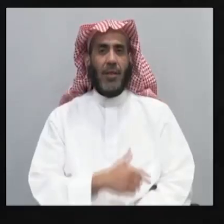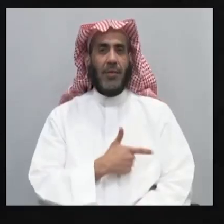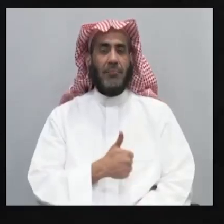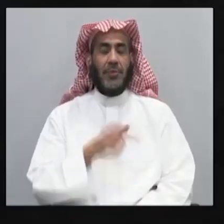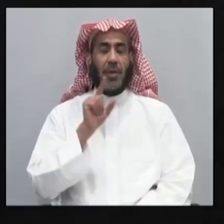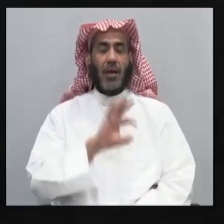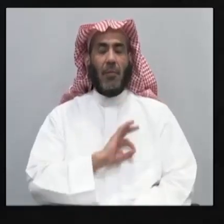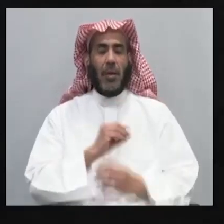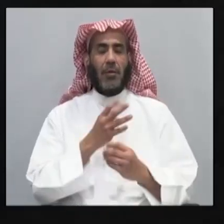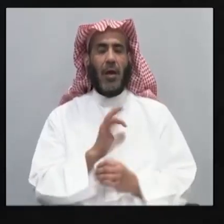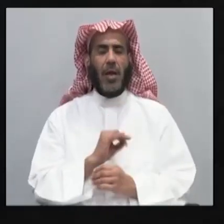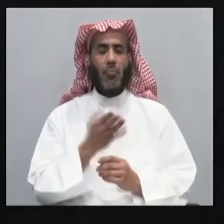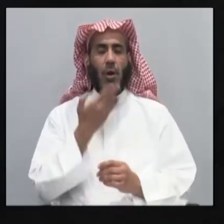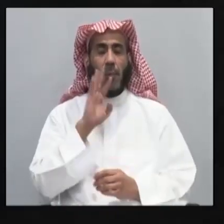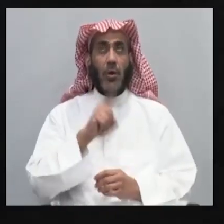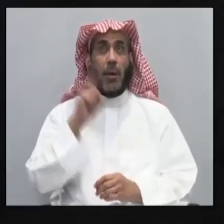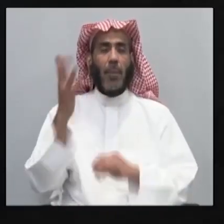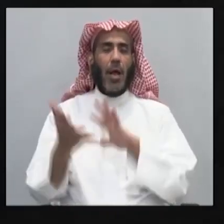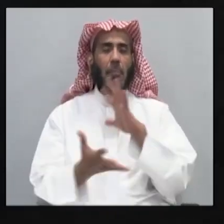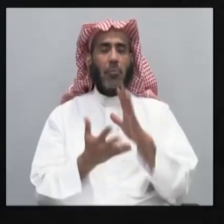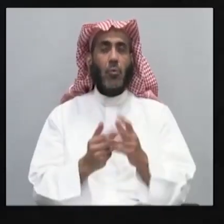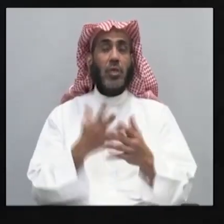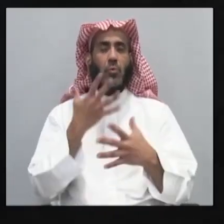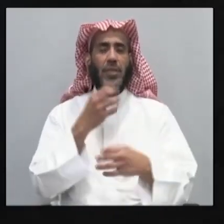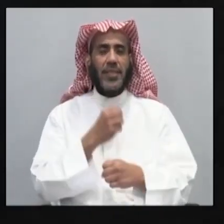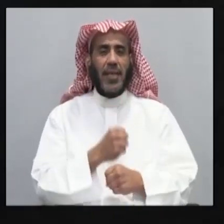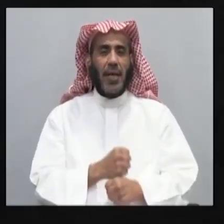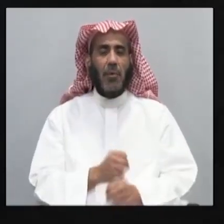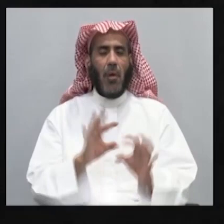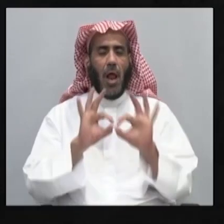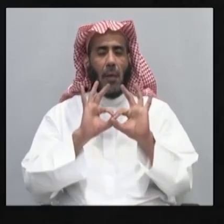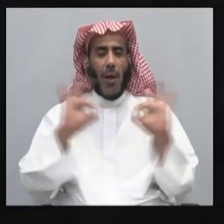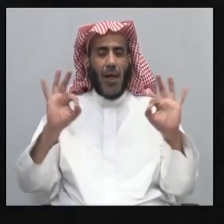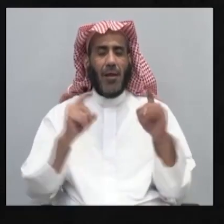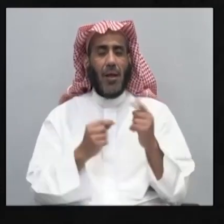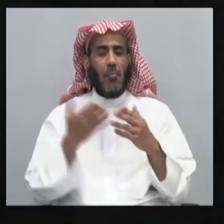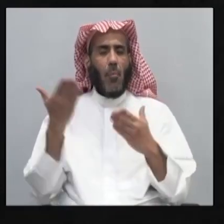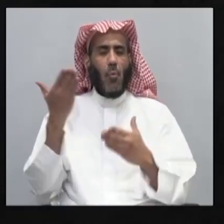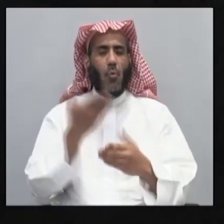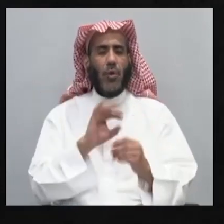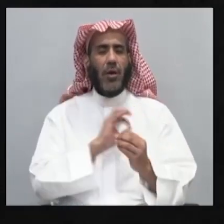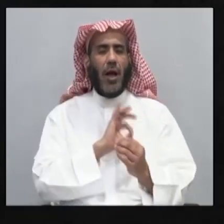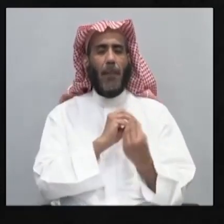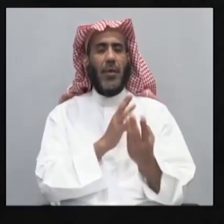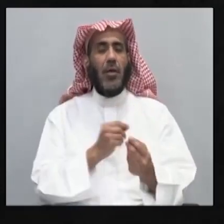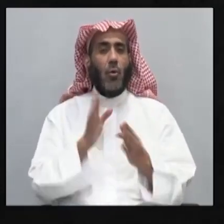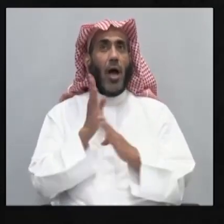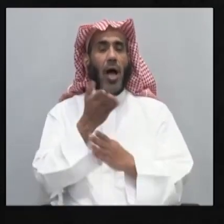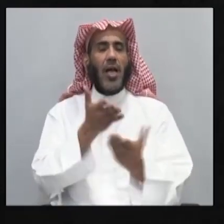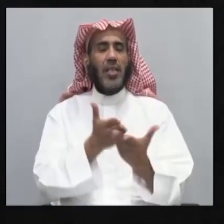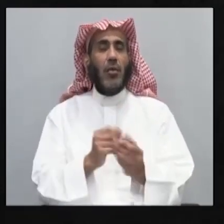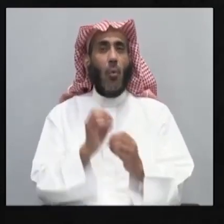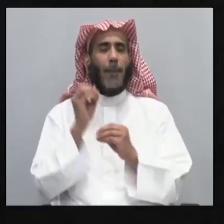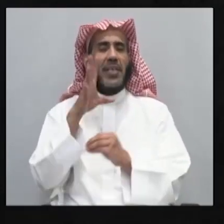بسم الله الرحمن الرحيم الحمد لله رب العالمين والصلاه والسلام الاتمان الاكملان على المبعوث رحمه للعالمين هاديا وبشيرا